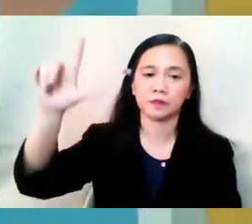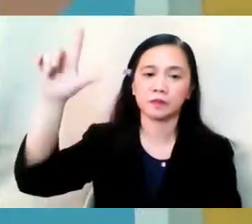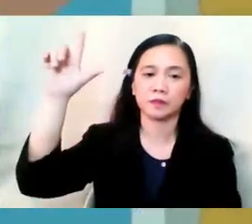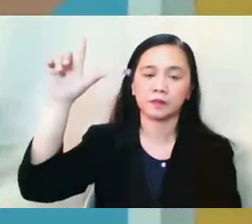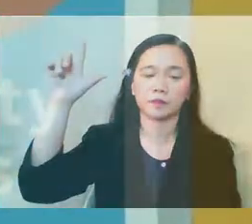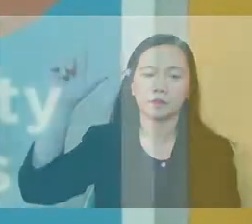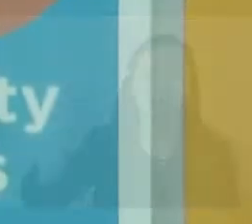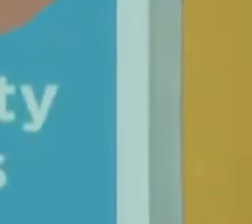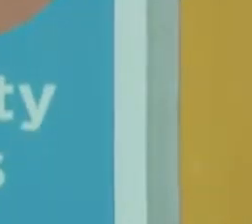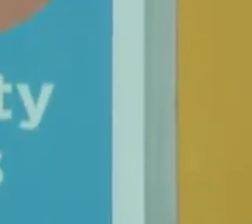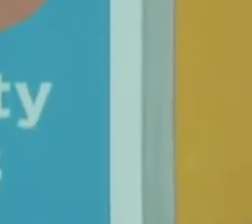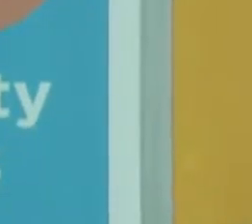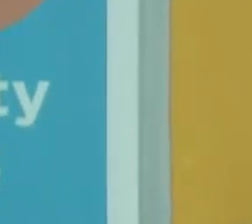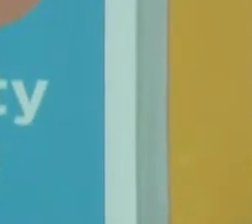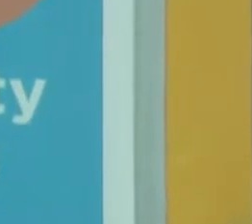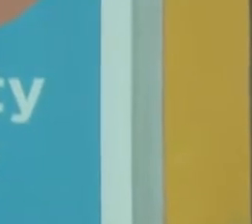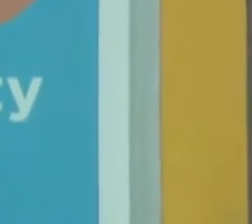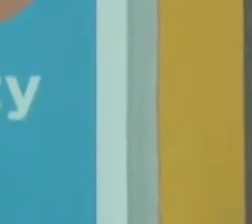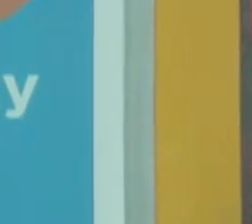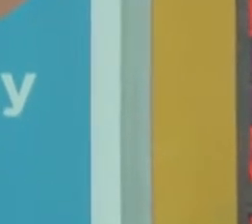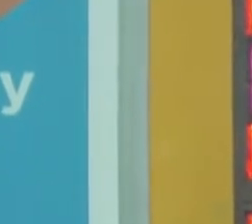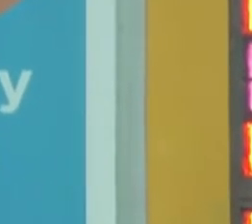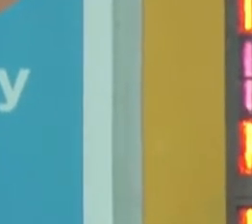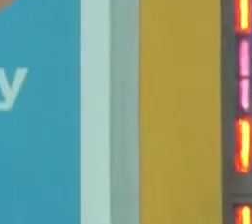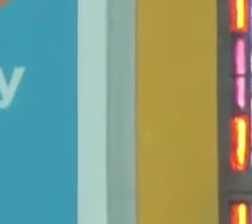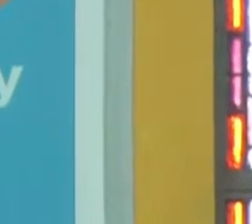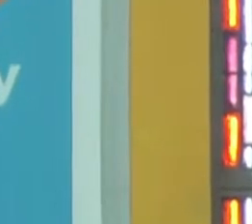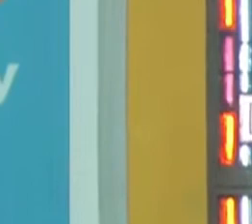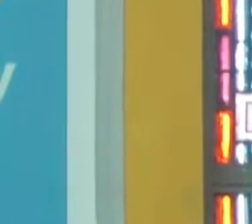Panginoon. Kami hahayo